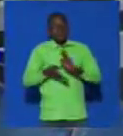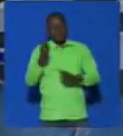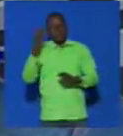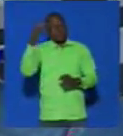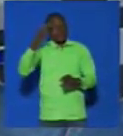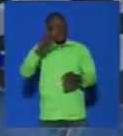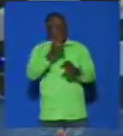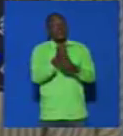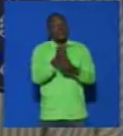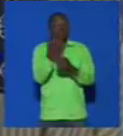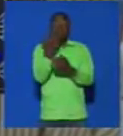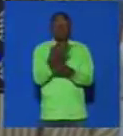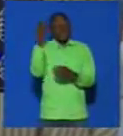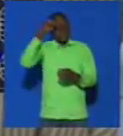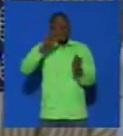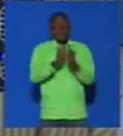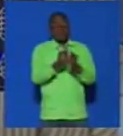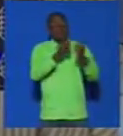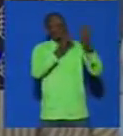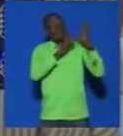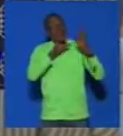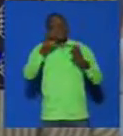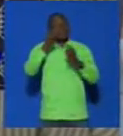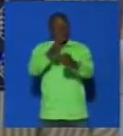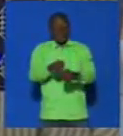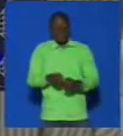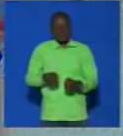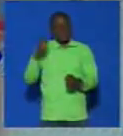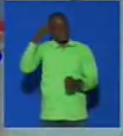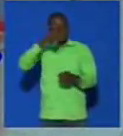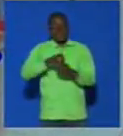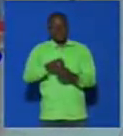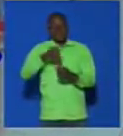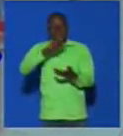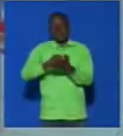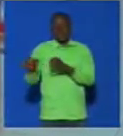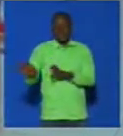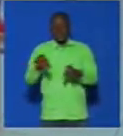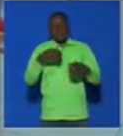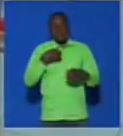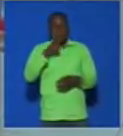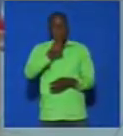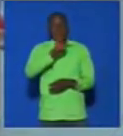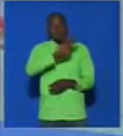mais chargés de move in une des cultures phare des exploitations belwet